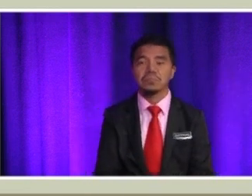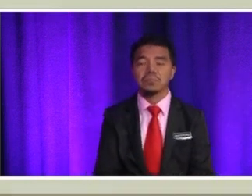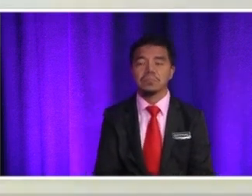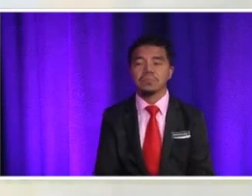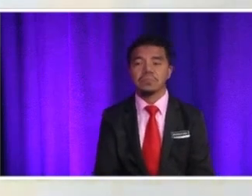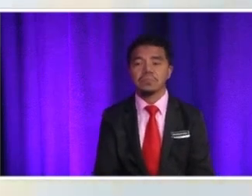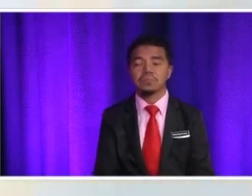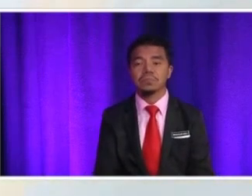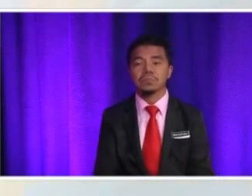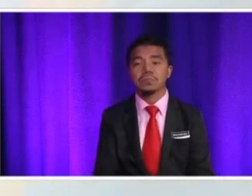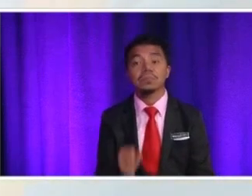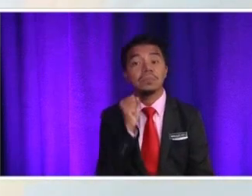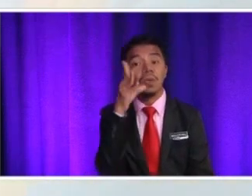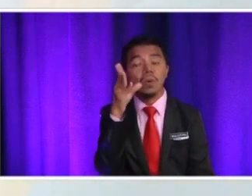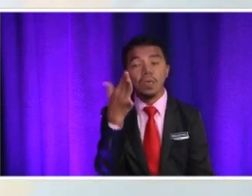tidak berkembang.